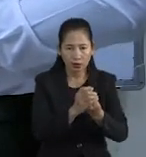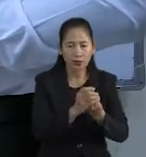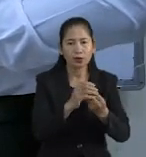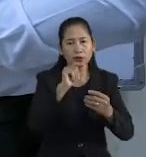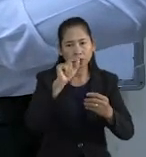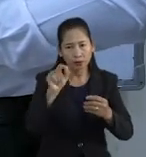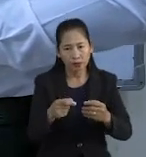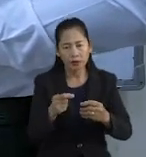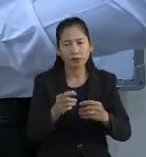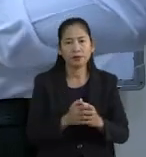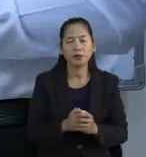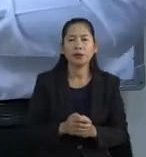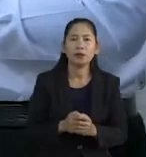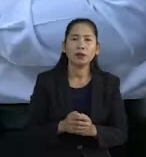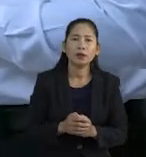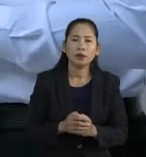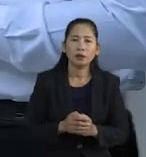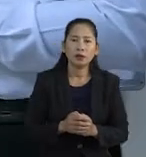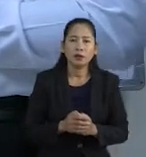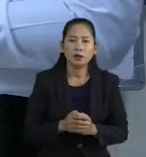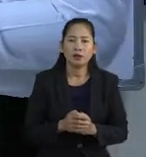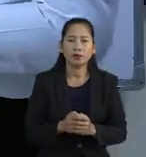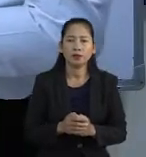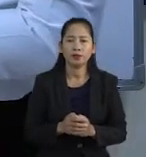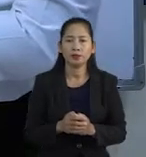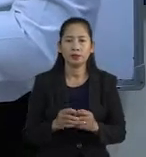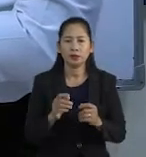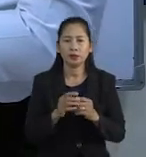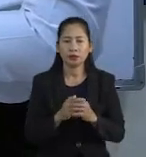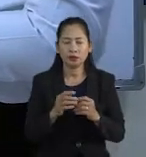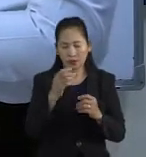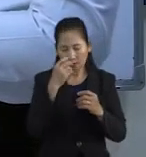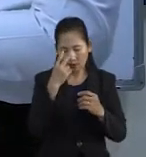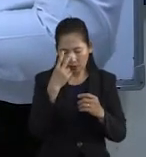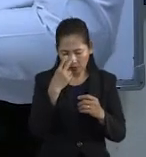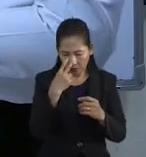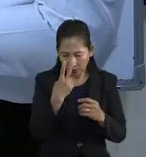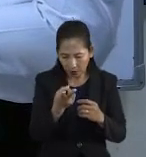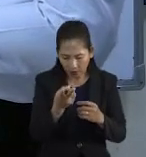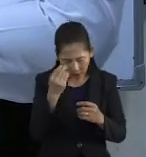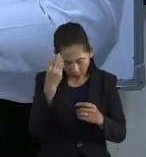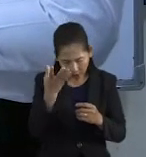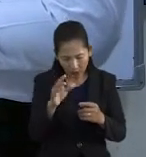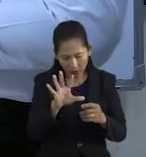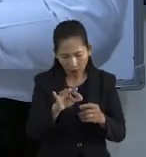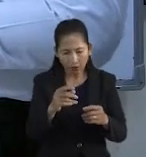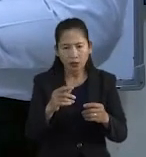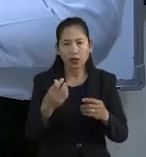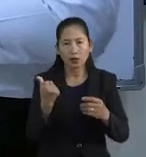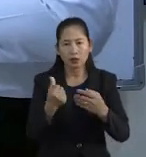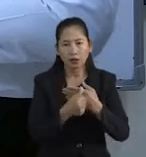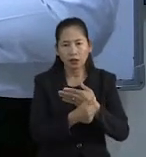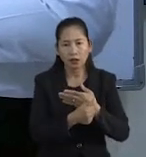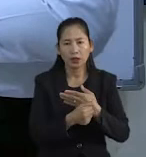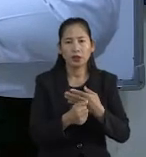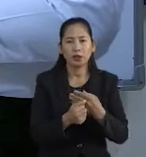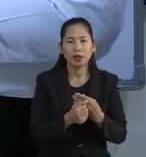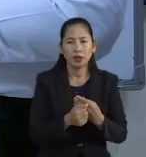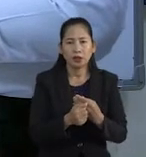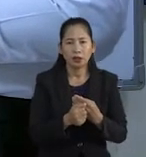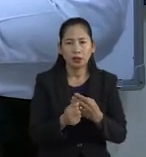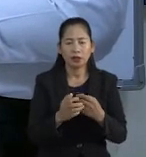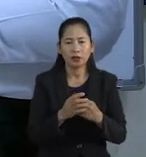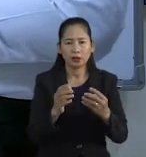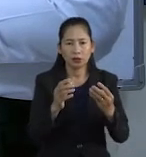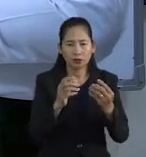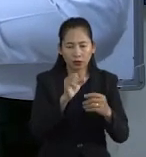xã sập hiện và còn lấy và cùng một chuyện một tiếng đầm bấy rốt đầm lại lấy tam tùng lấy chầm nón tu sập hiện dưỡng trời do